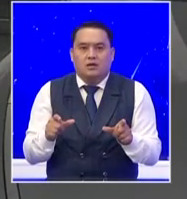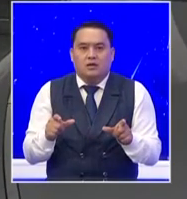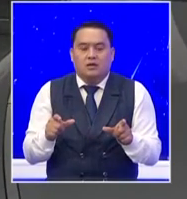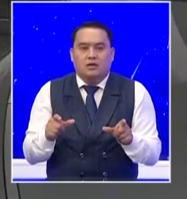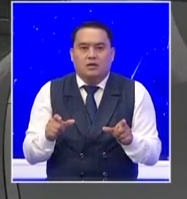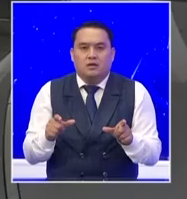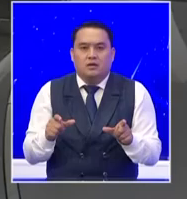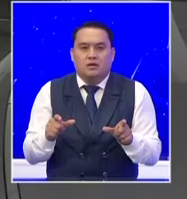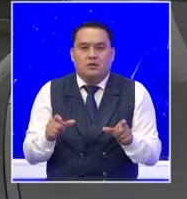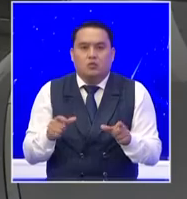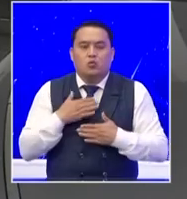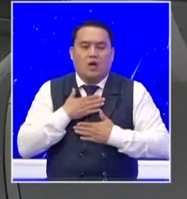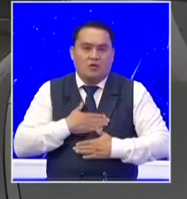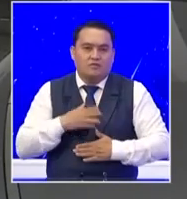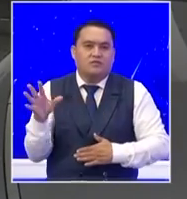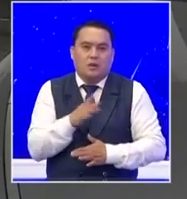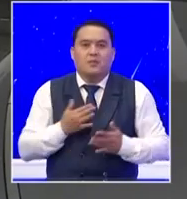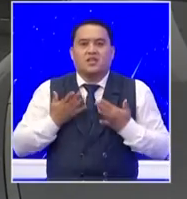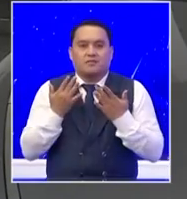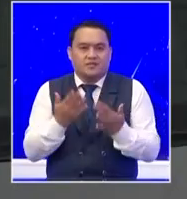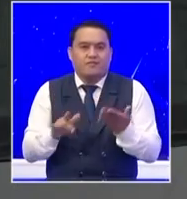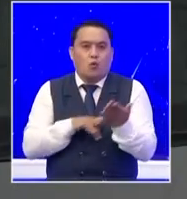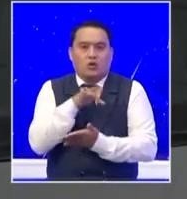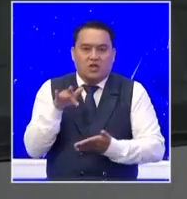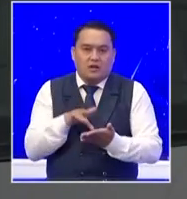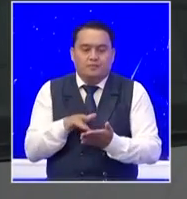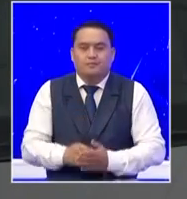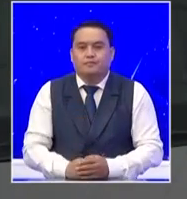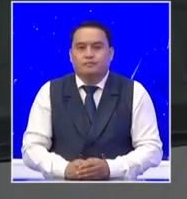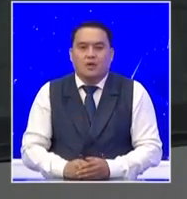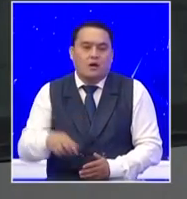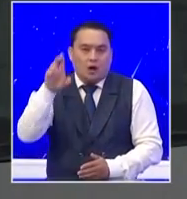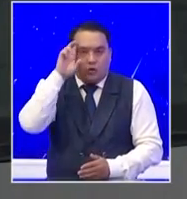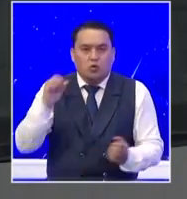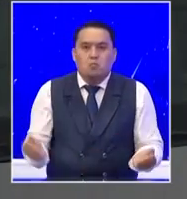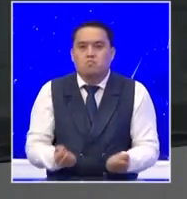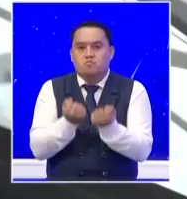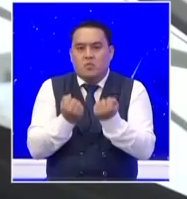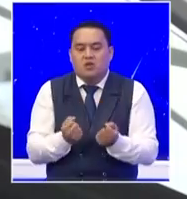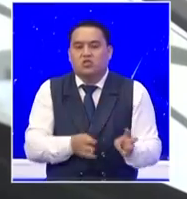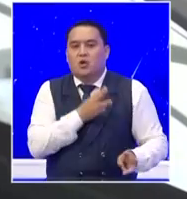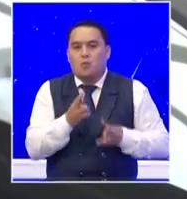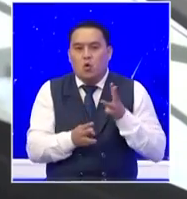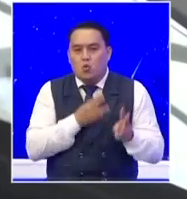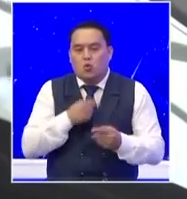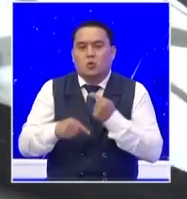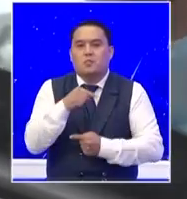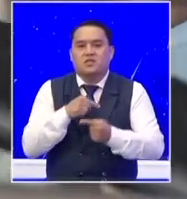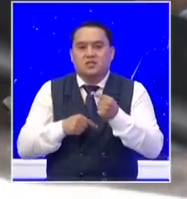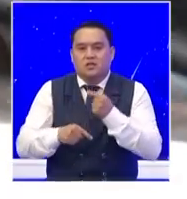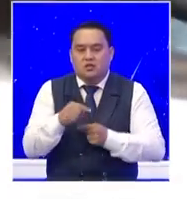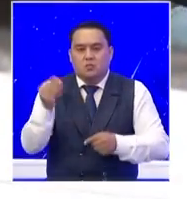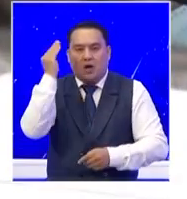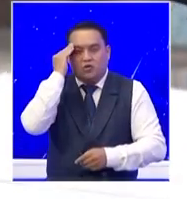естественно, удовлетворить все потребности города. Механизмы государственной поддержки не только стимулируют отечественных бизнесменов, но